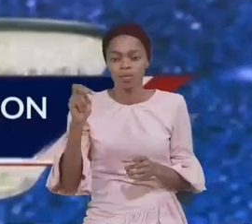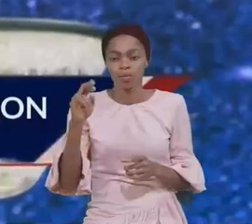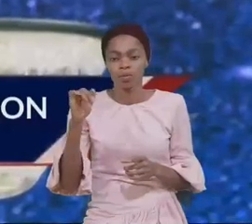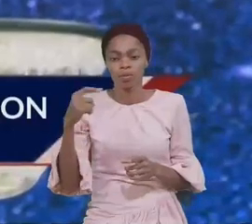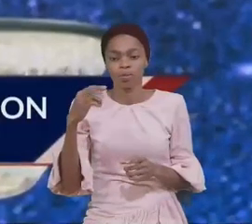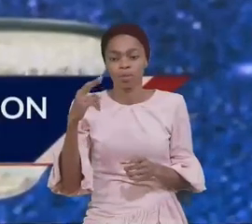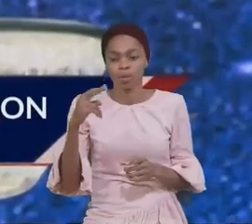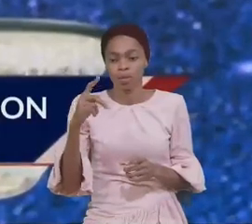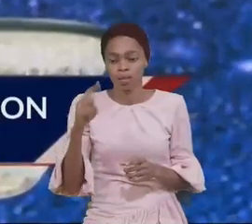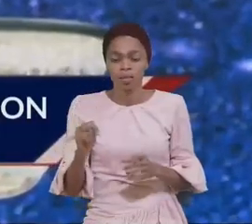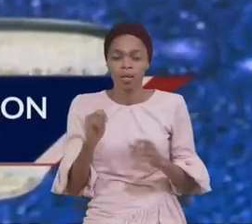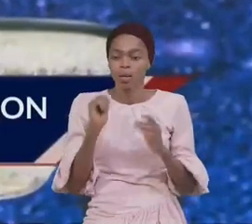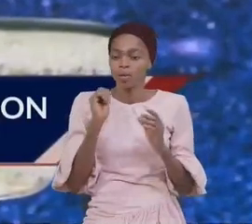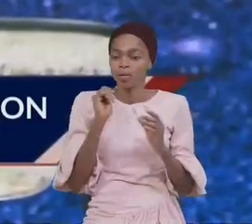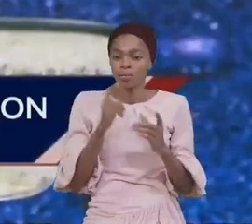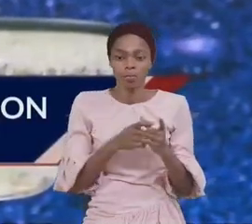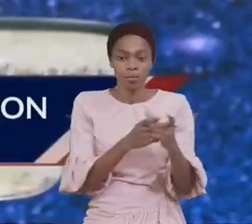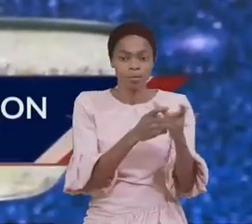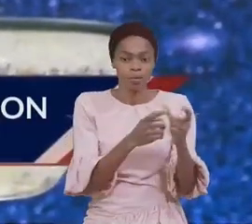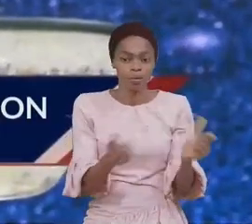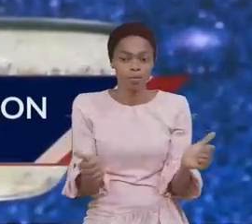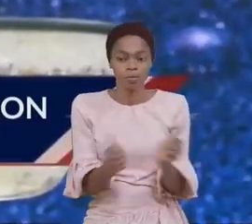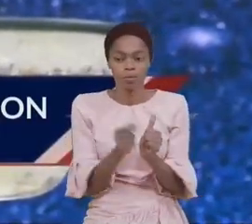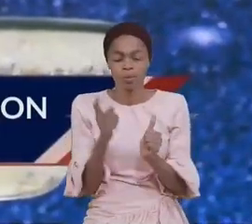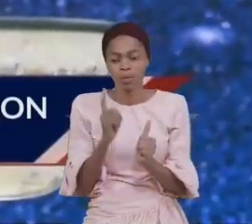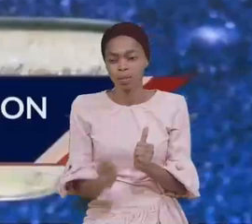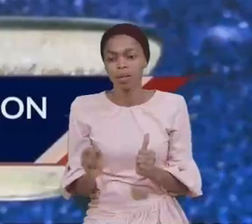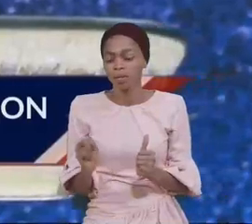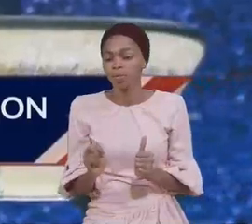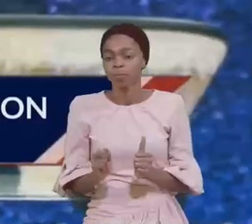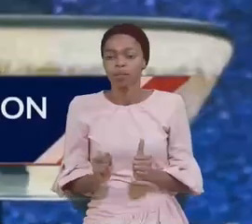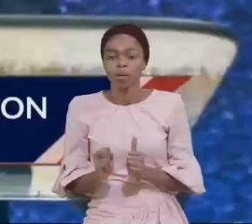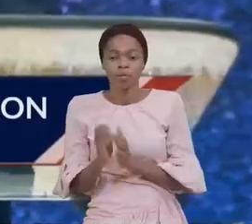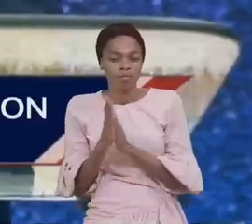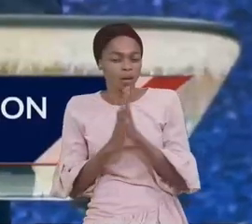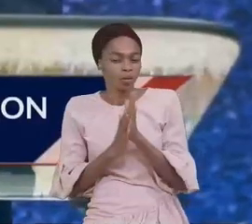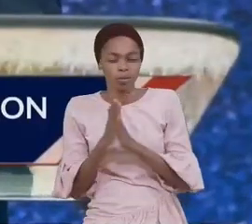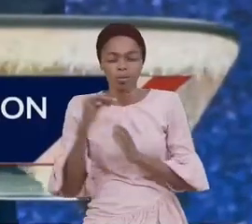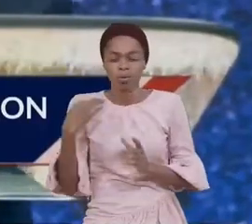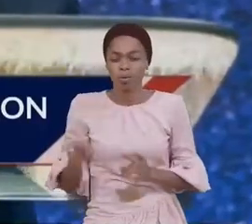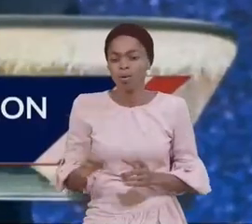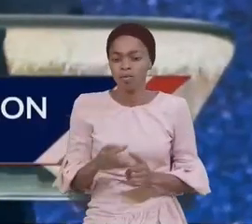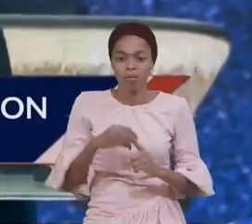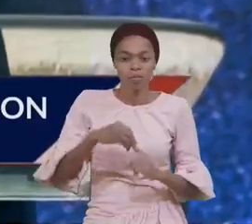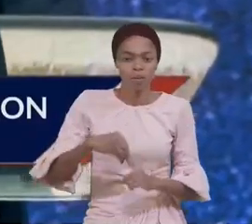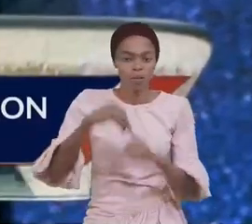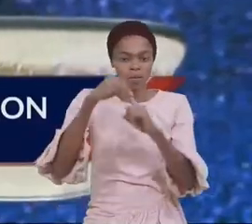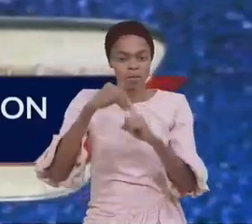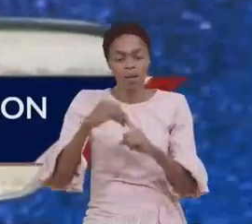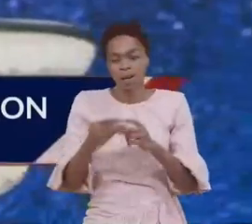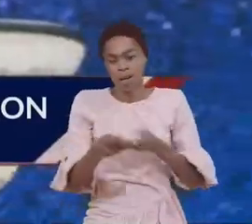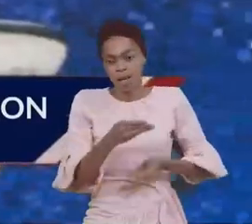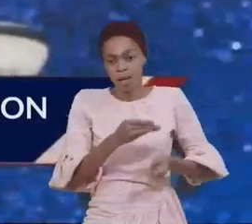C'est la poursuite directe avec la passion des héritiers